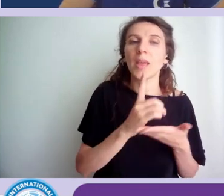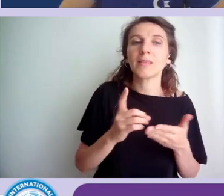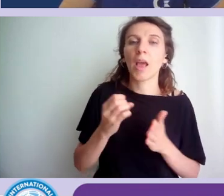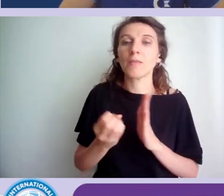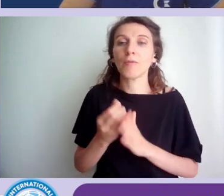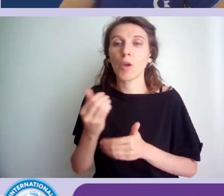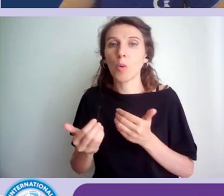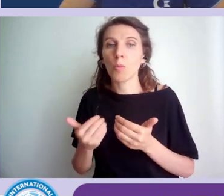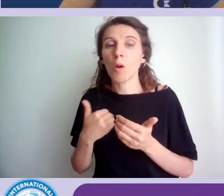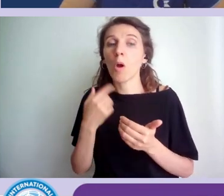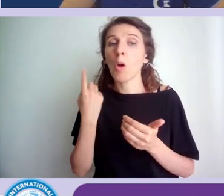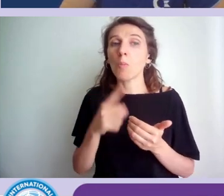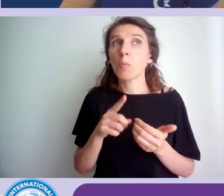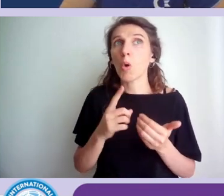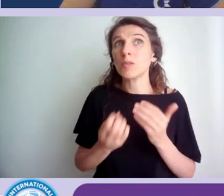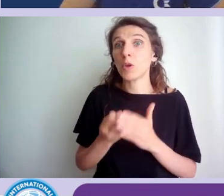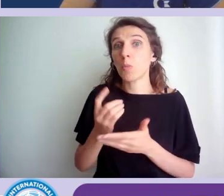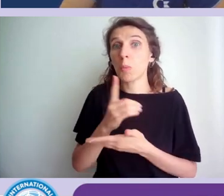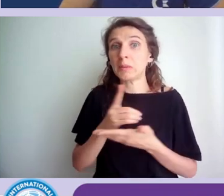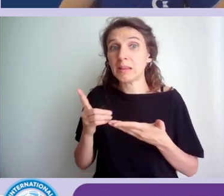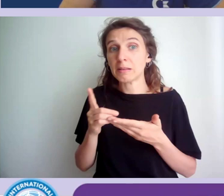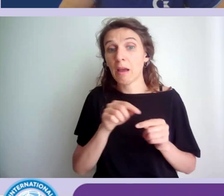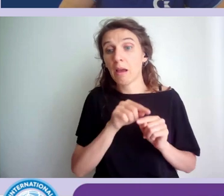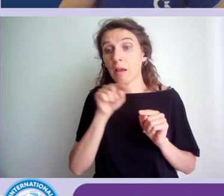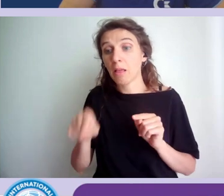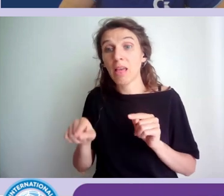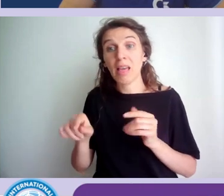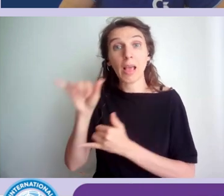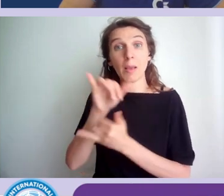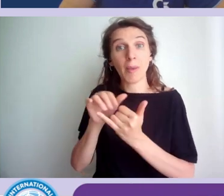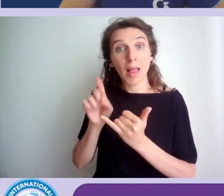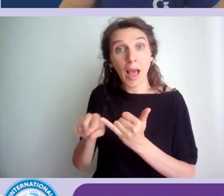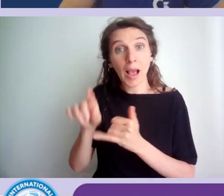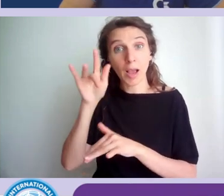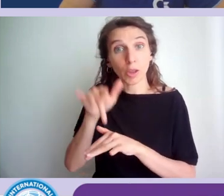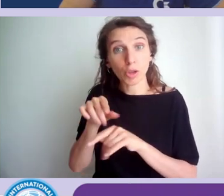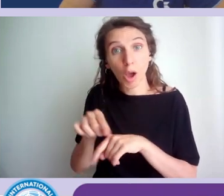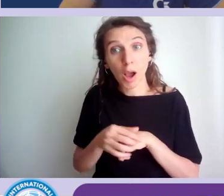possono essere estese anche lo sviluppo design di ad esempio email